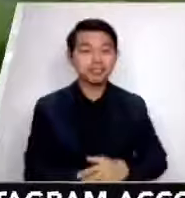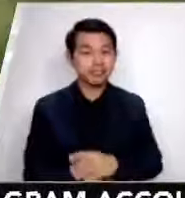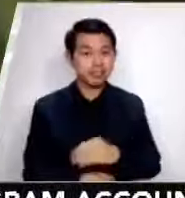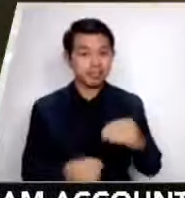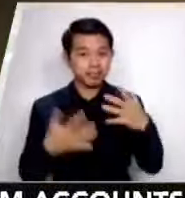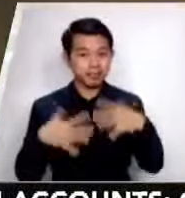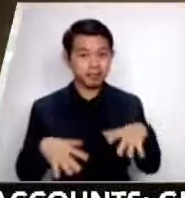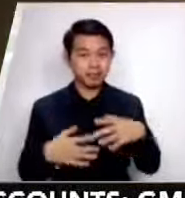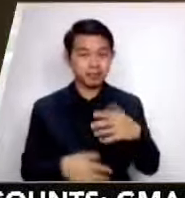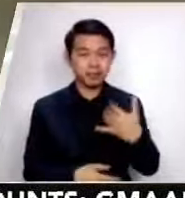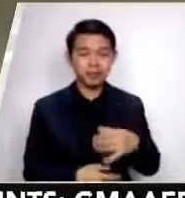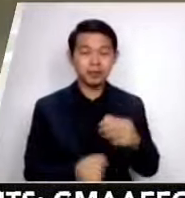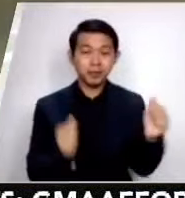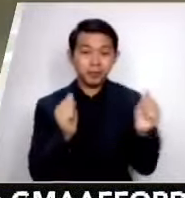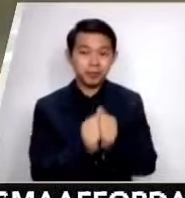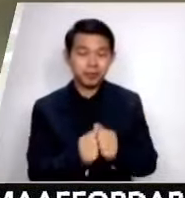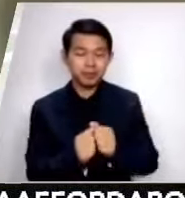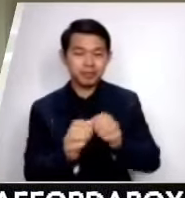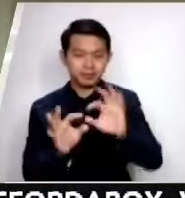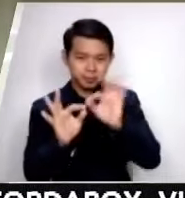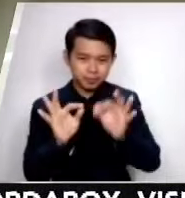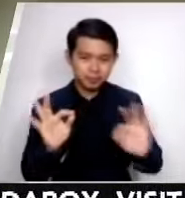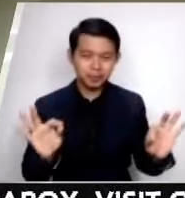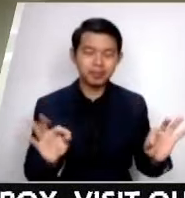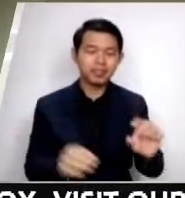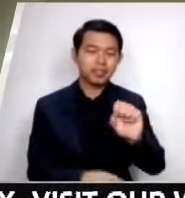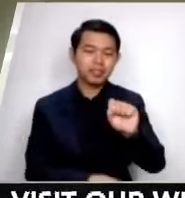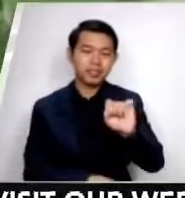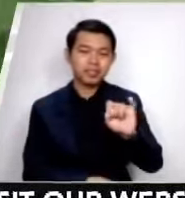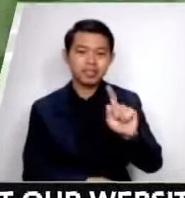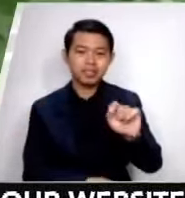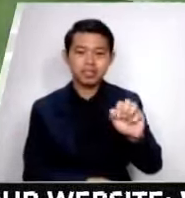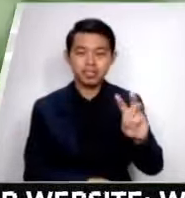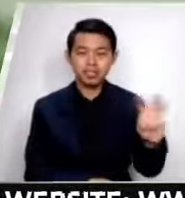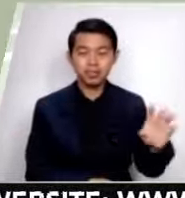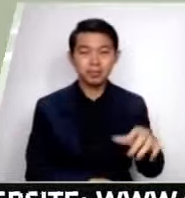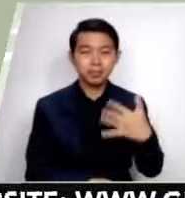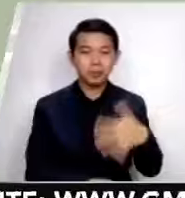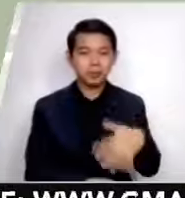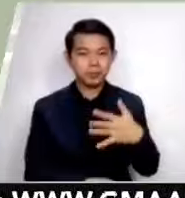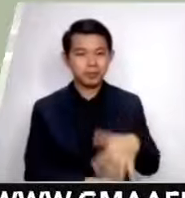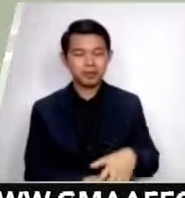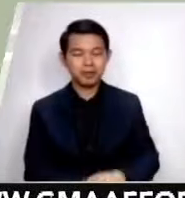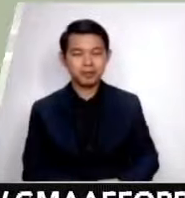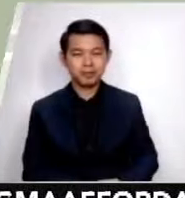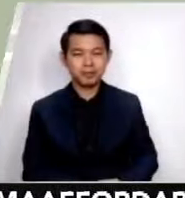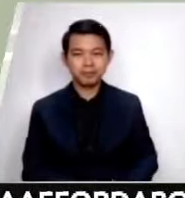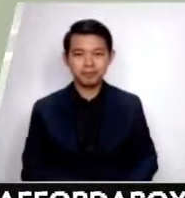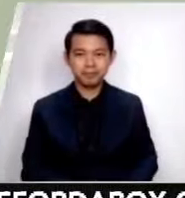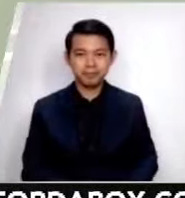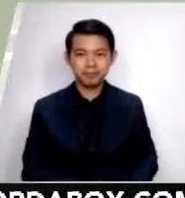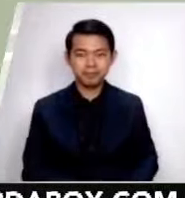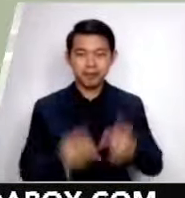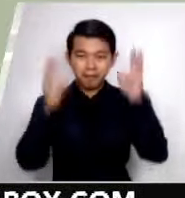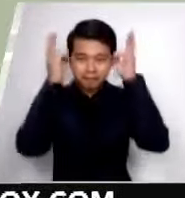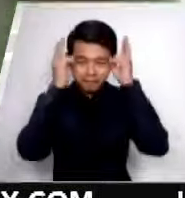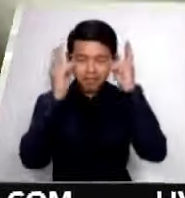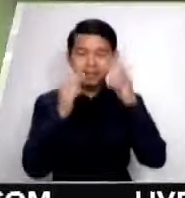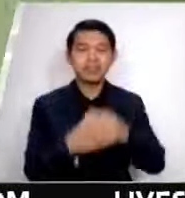sitaw. Aba, wow na wow. Embellished with malunggay. Ay, very